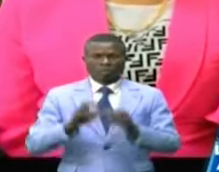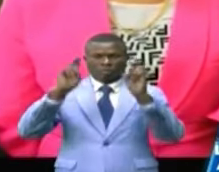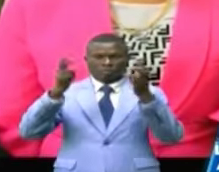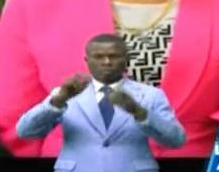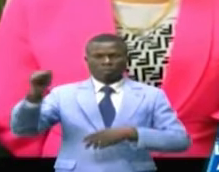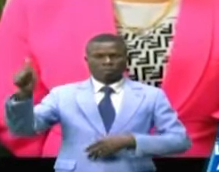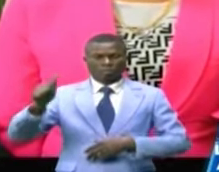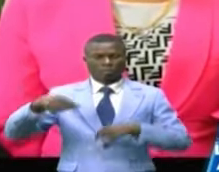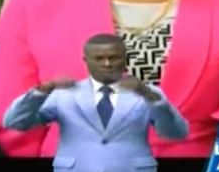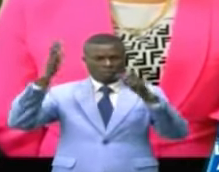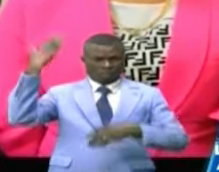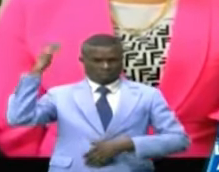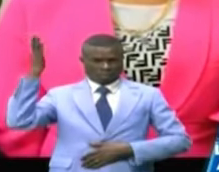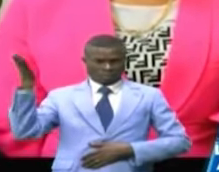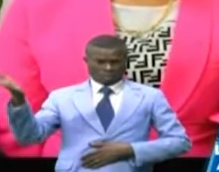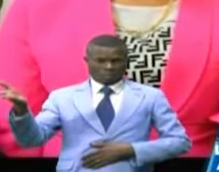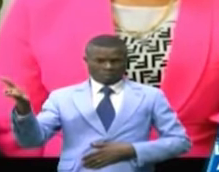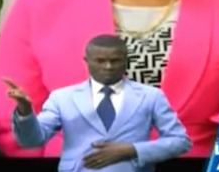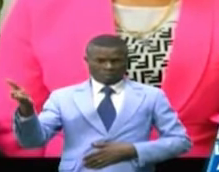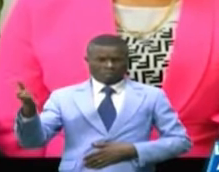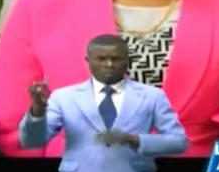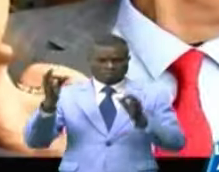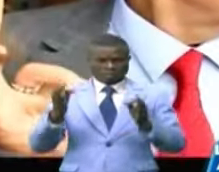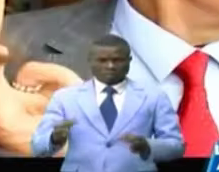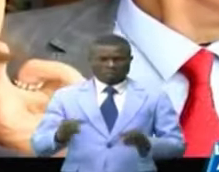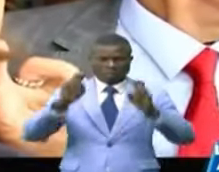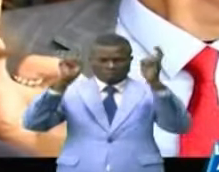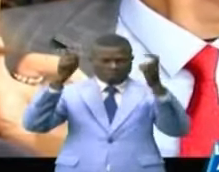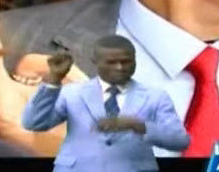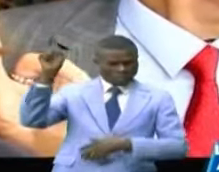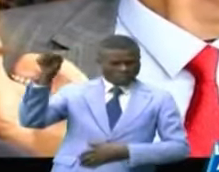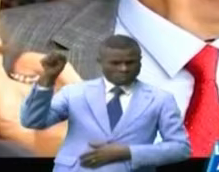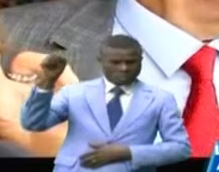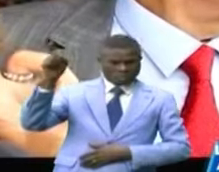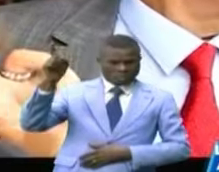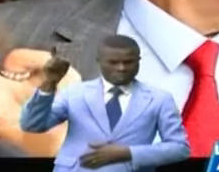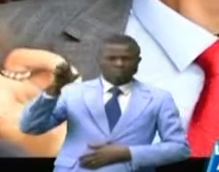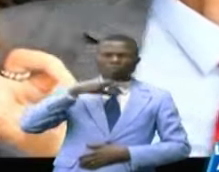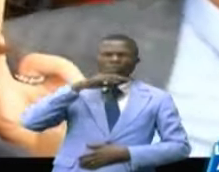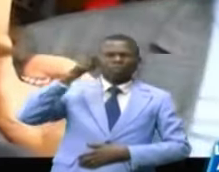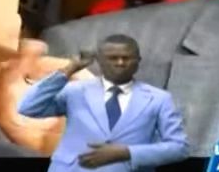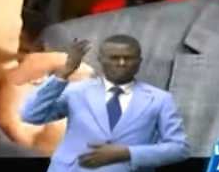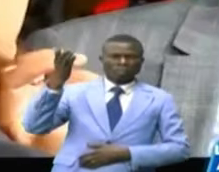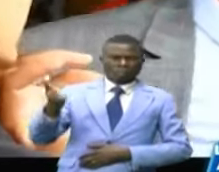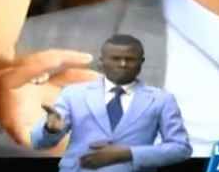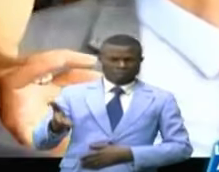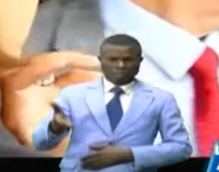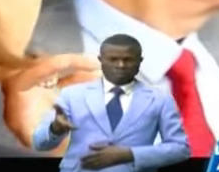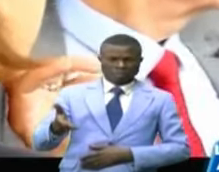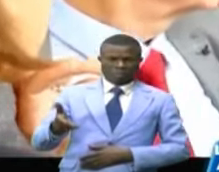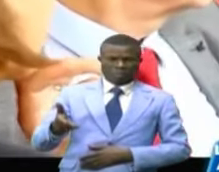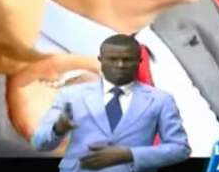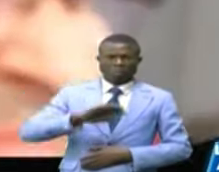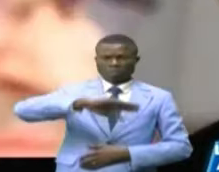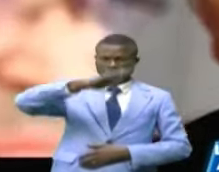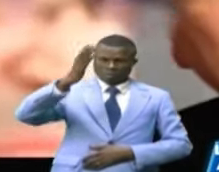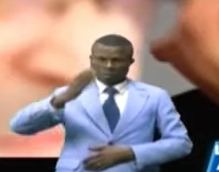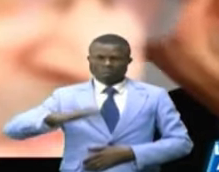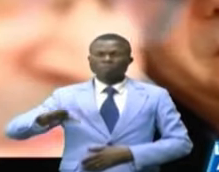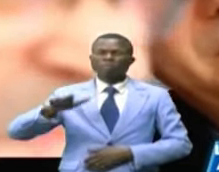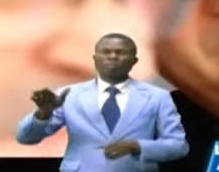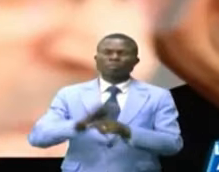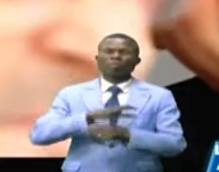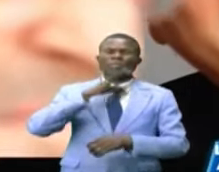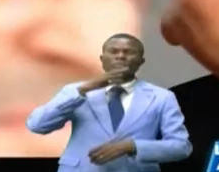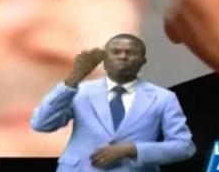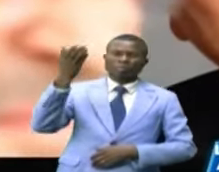il y a quelques années, alors que cette ville puait un peu la saleté. Et il y avait des montants d'immondices dans cette